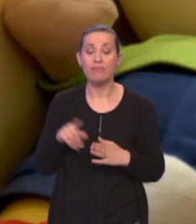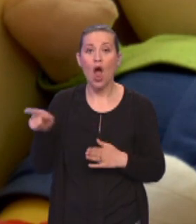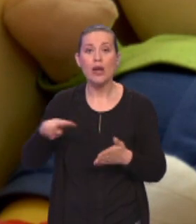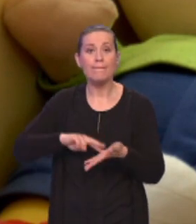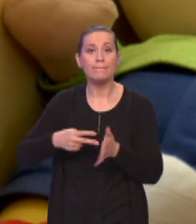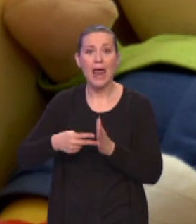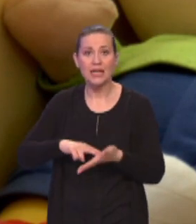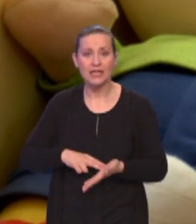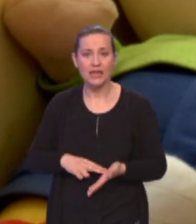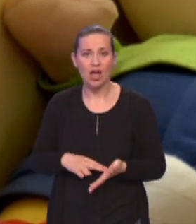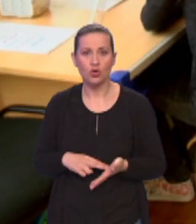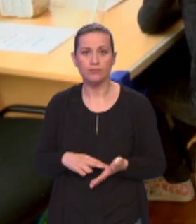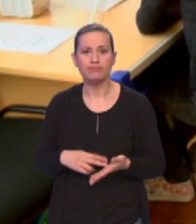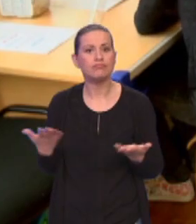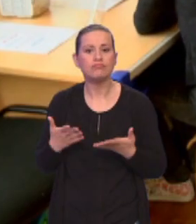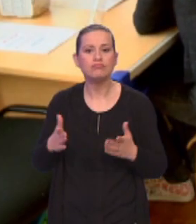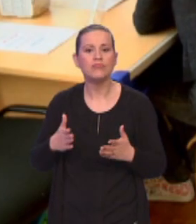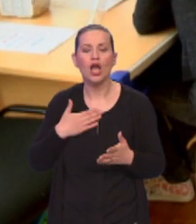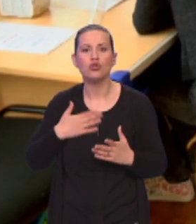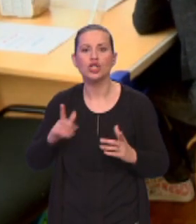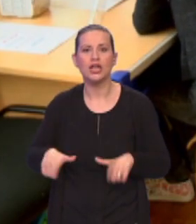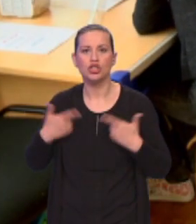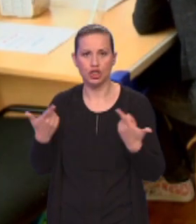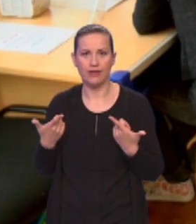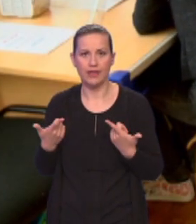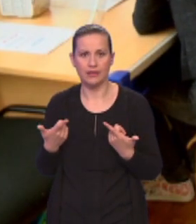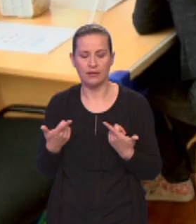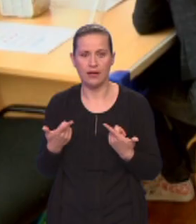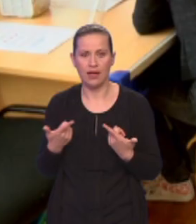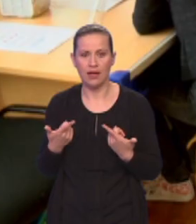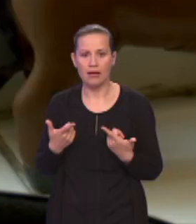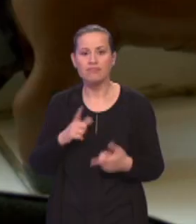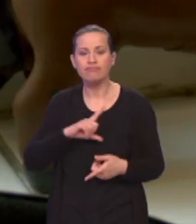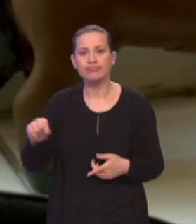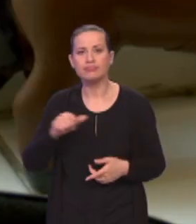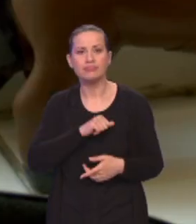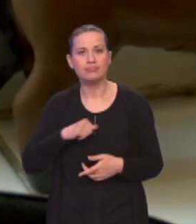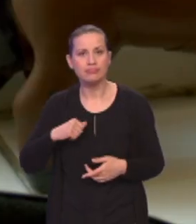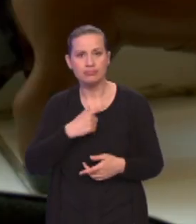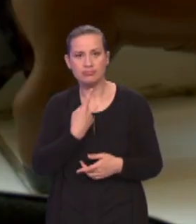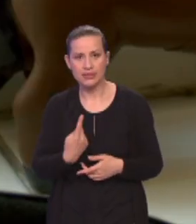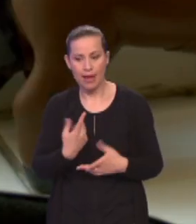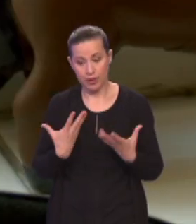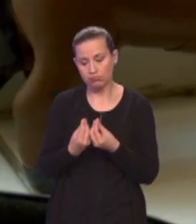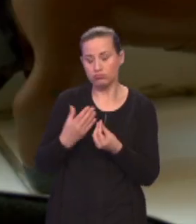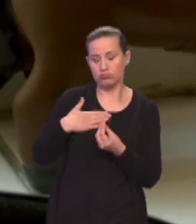planiraju kako žele živjeti u biti. Idu sami, s nama,